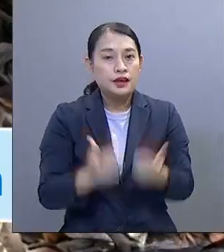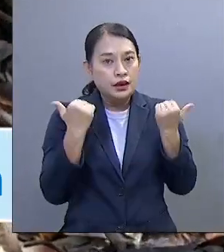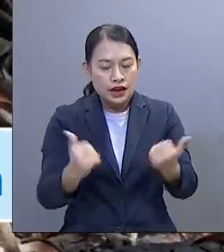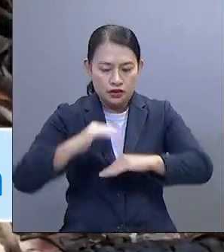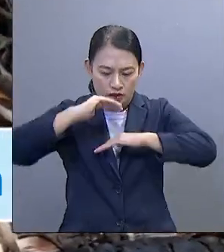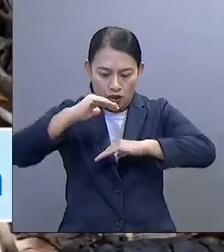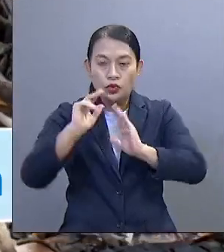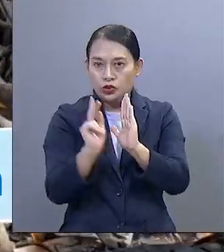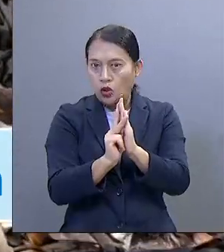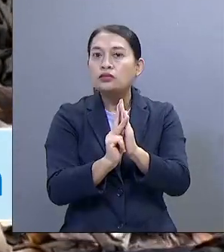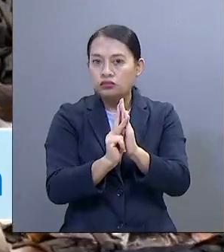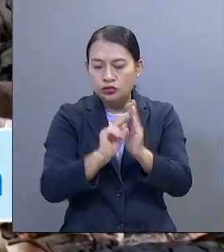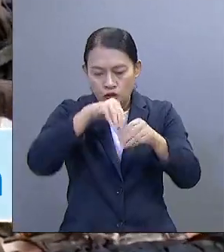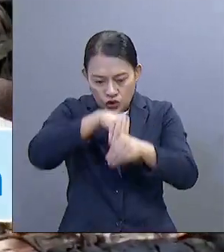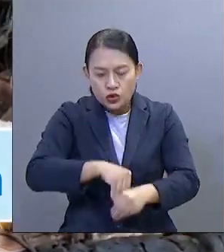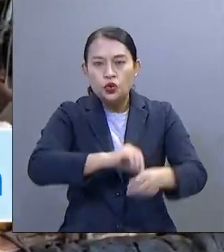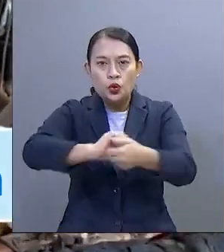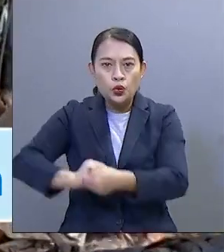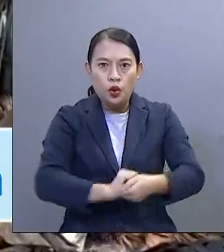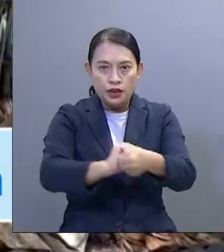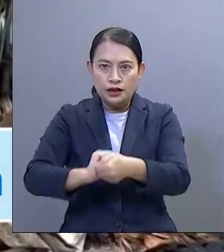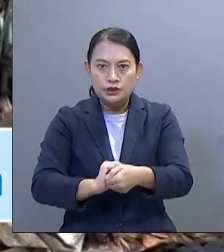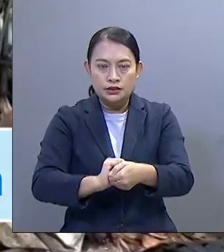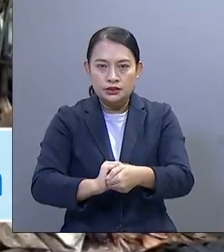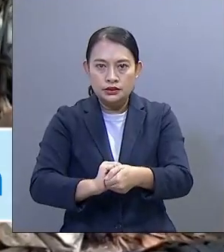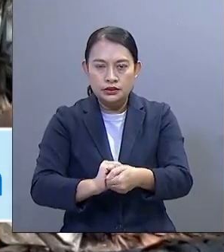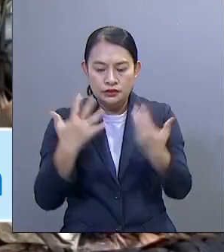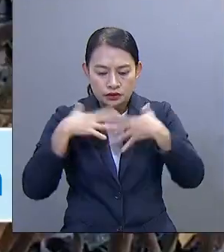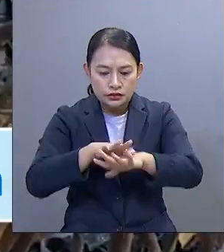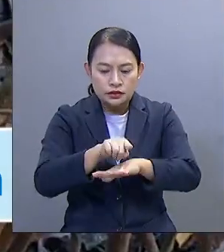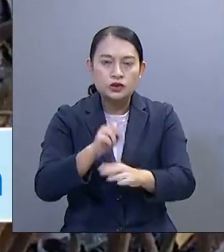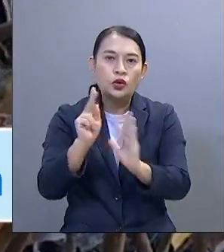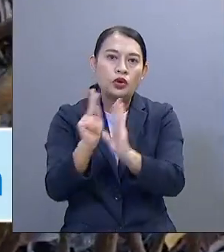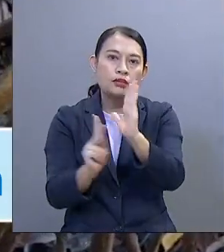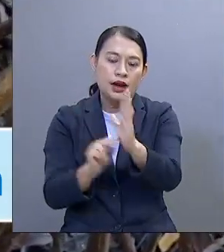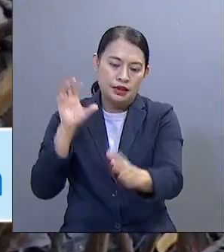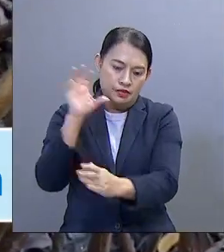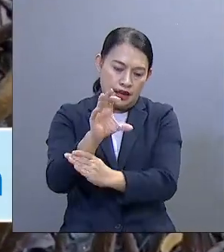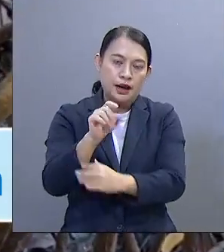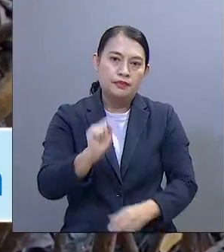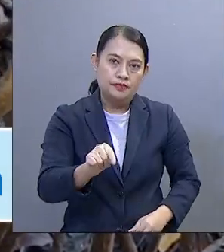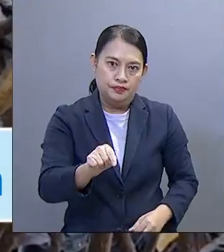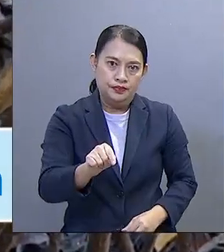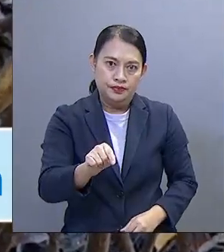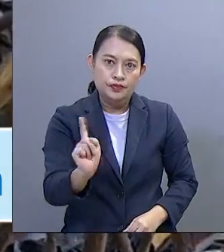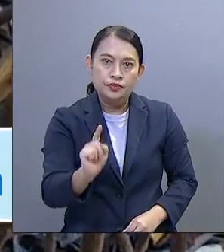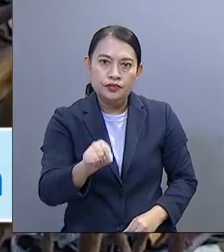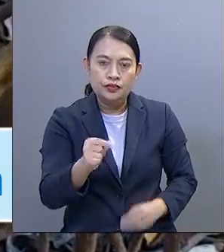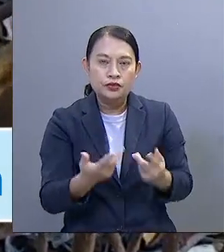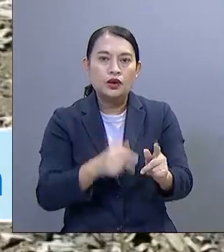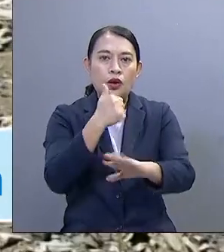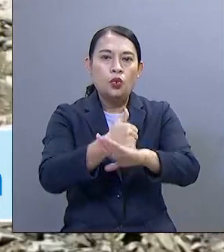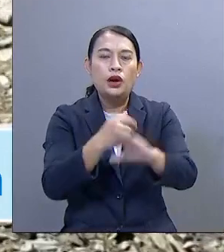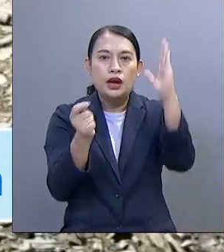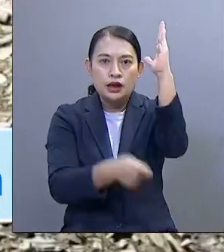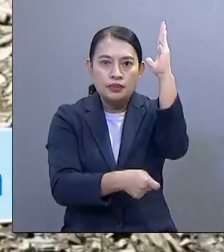หนดกฎิการรวมกันแล้วค่ะว่าทุกฝ่ายต้องบังคับใช้กฎหมายอย่จริงจัง ไม่วาจะเป็ท้องถินกำนนผู้